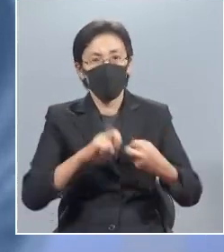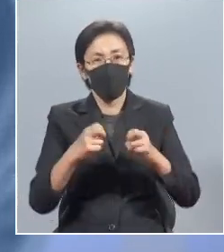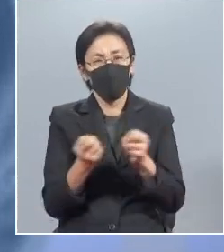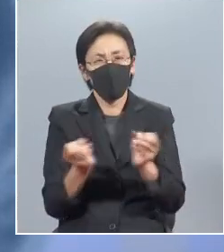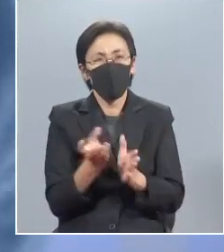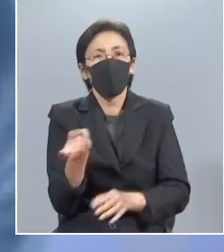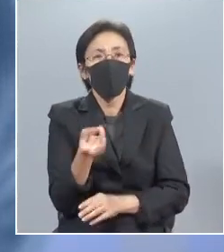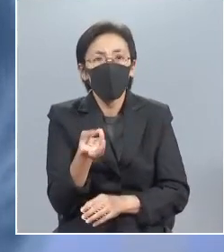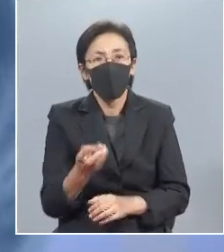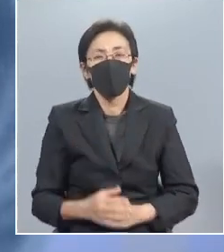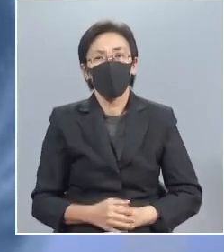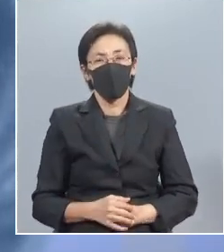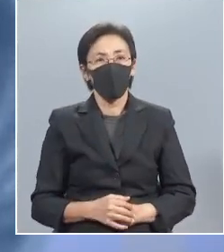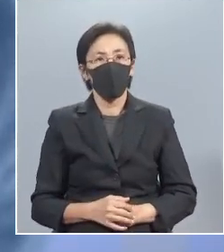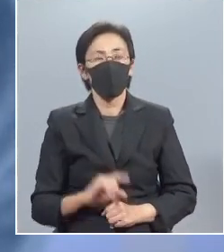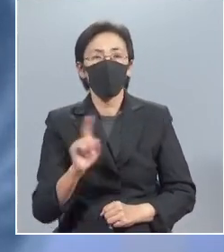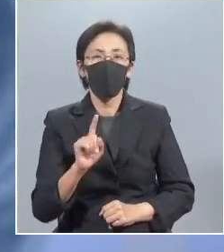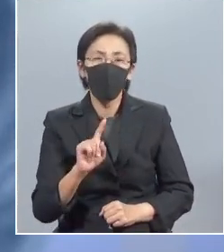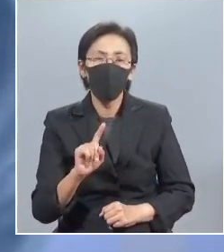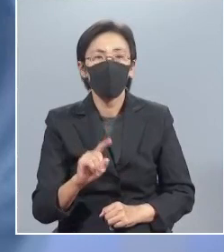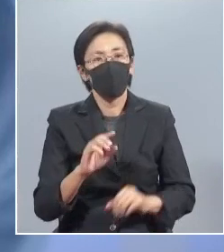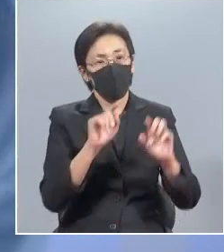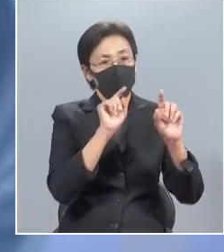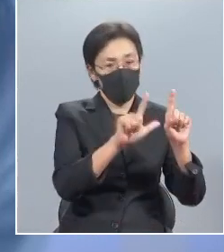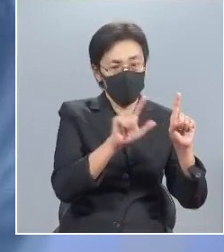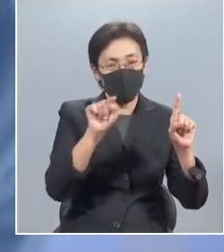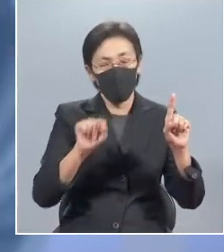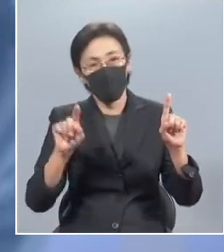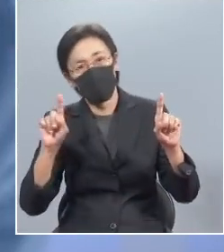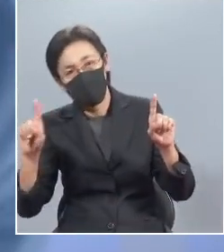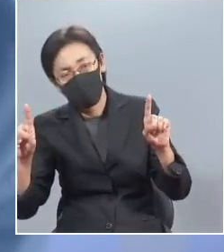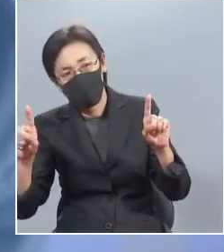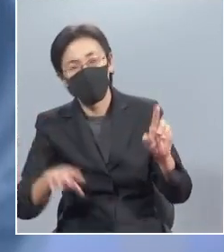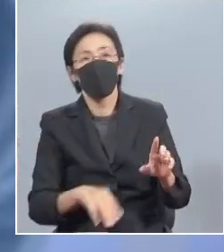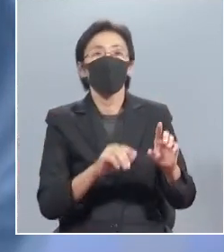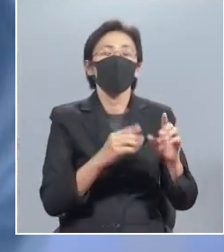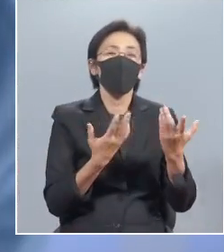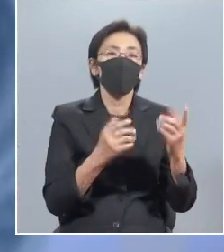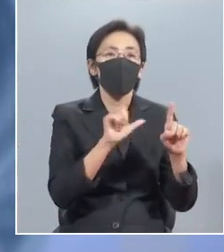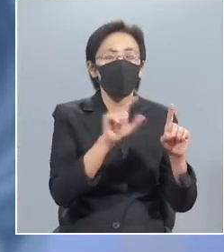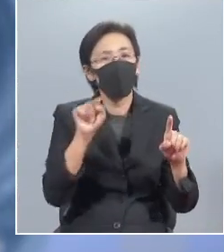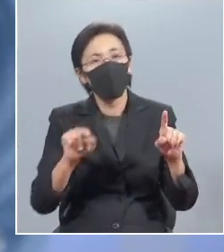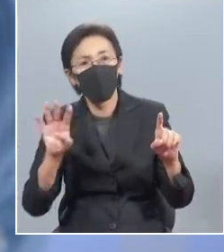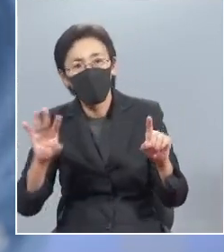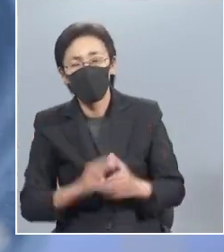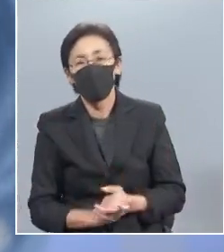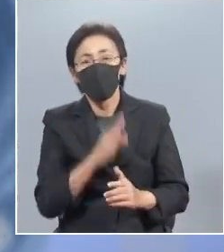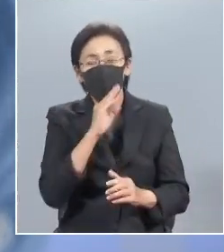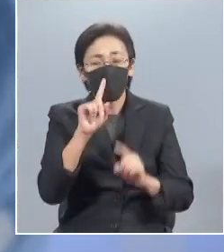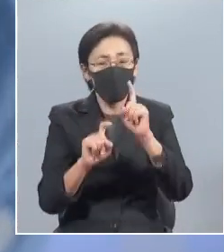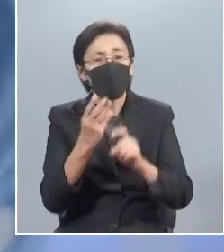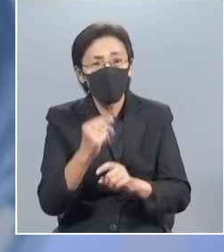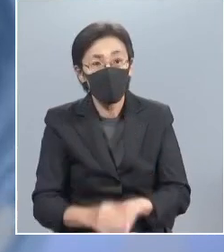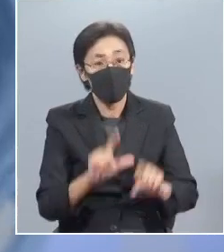มันน้อยมากนะครับเรียกว่าจะหนึ่งต่อล้านหรือ4ต่อล้านหรือบางทีนี้ถ้าไปเช็คเรื่องการเสียชีวิตมันน้อยกว่า 1ต่อร้านด้วยซ้ำ